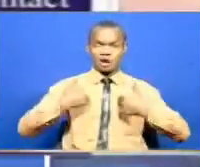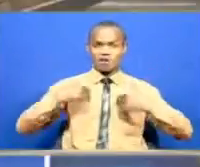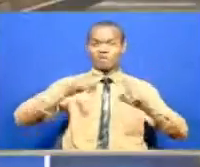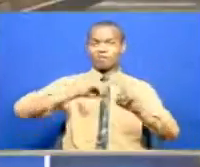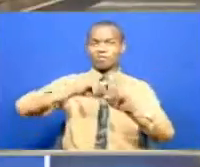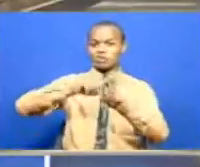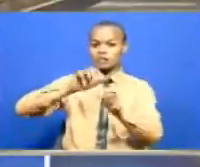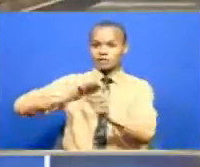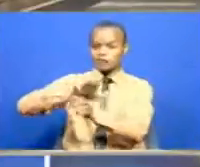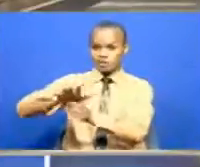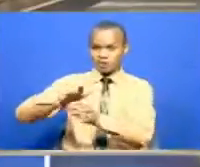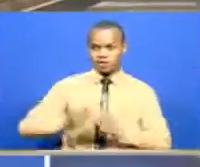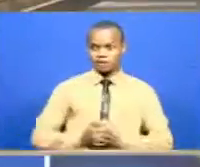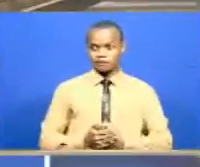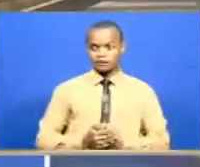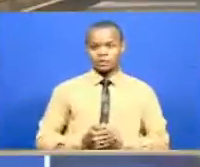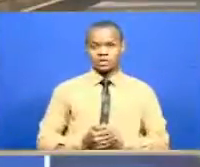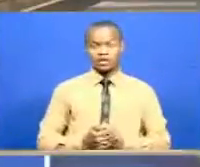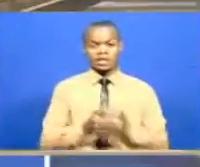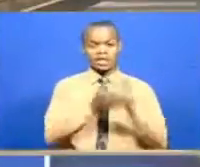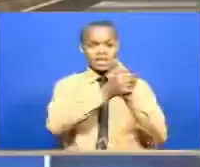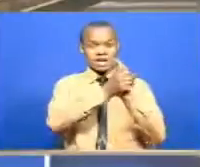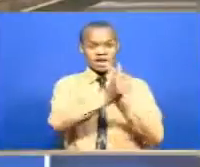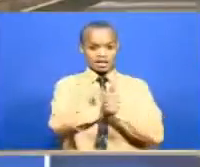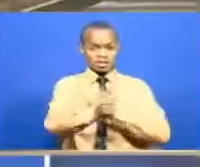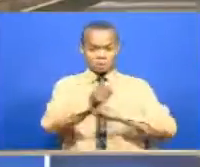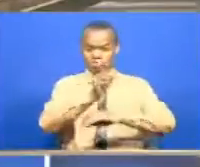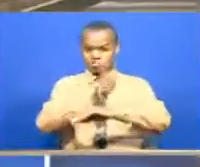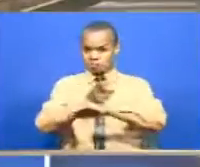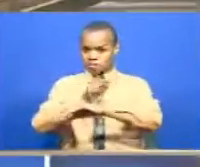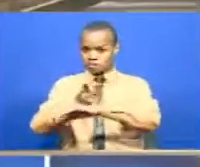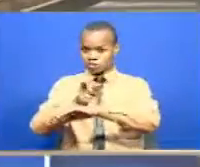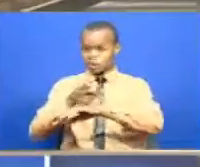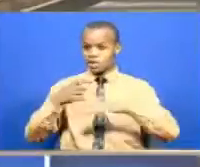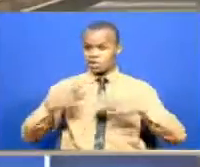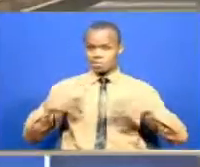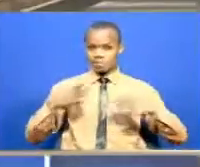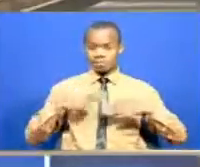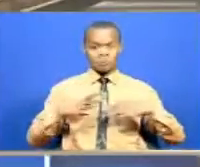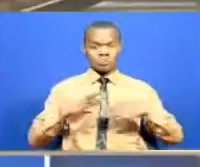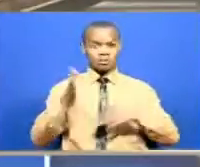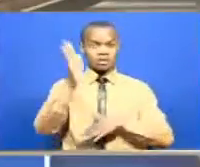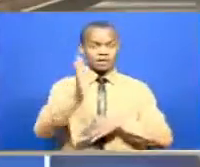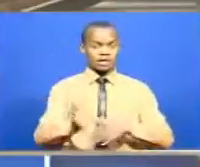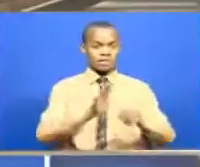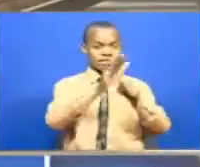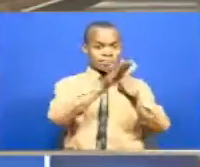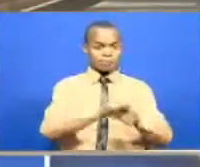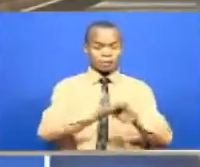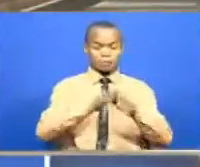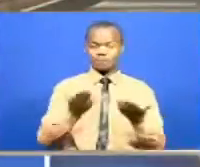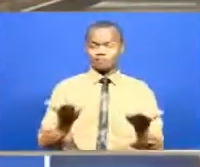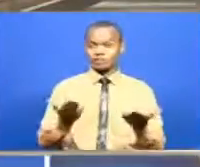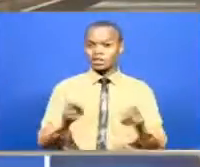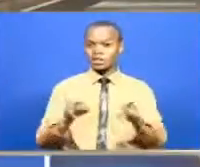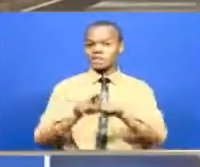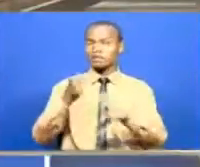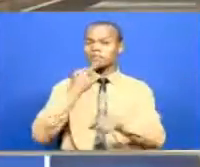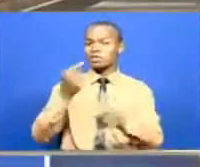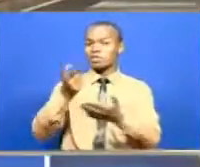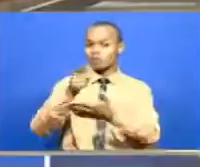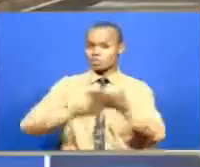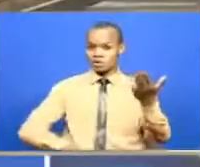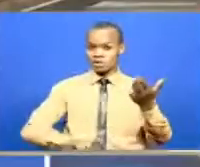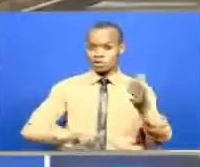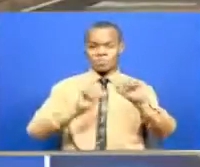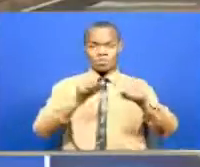hivyo. Wataalamu wanawaonya wa Kenya dhidi ya unyanyapaa kwa wagonjwa wa COVID-19, wakisema jambo hili